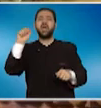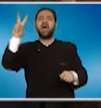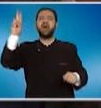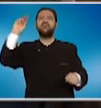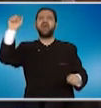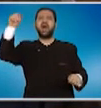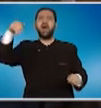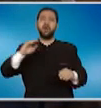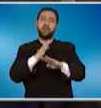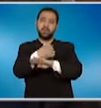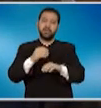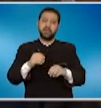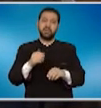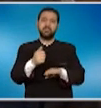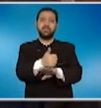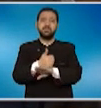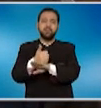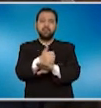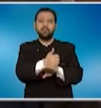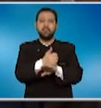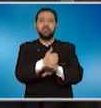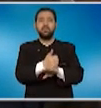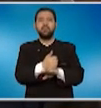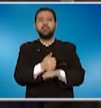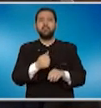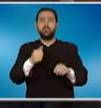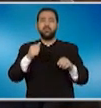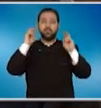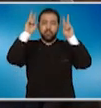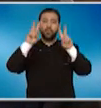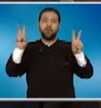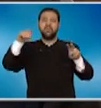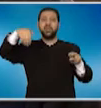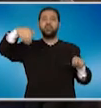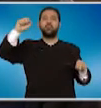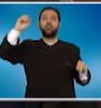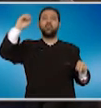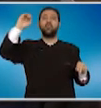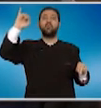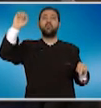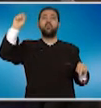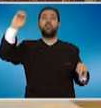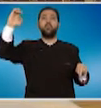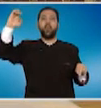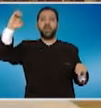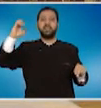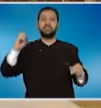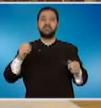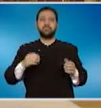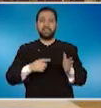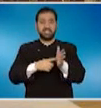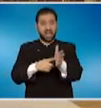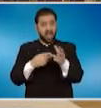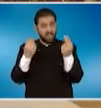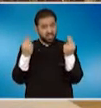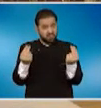Moise, prin ceilalți proroci care au încercat să îndrepte oarecum mentalitatea poporului încât să iasă, reflecte într-un mod cât mai